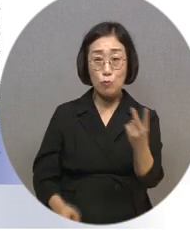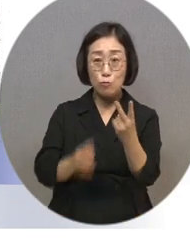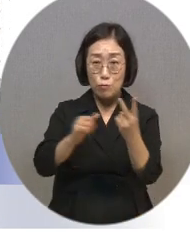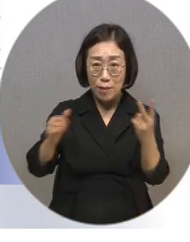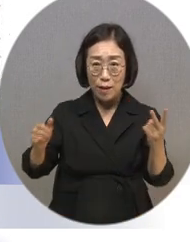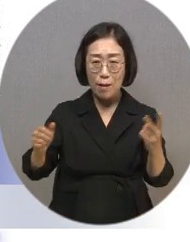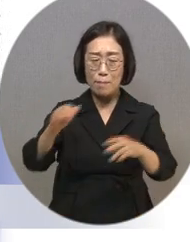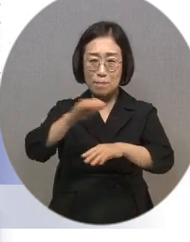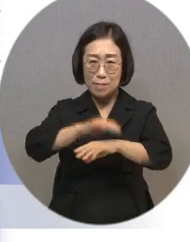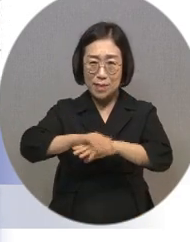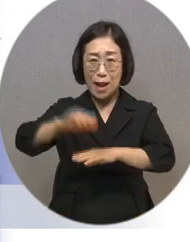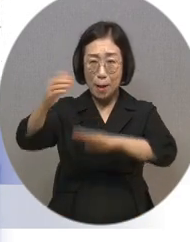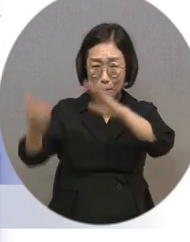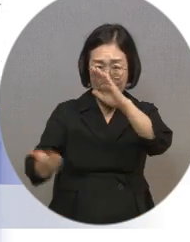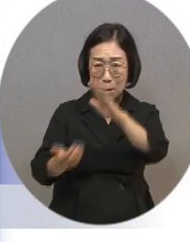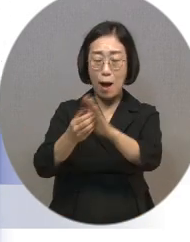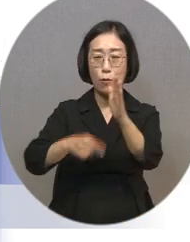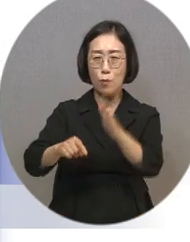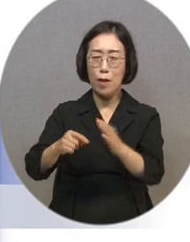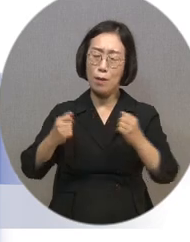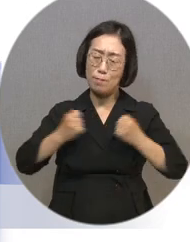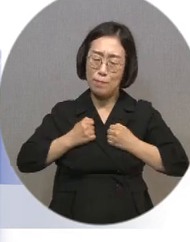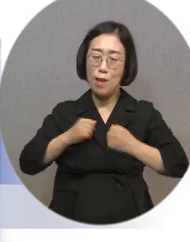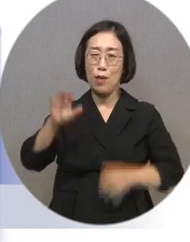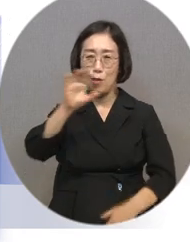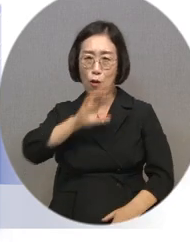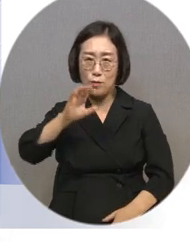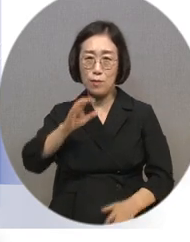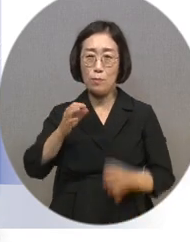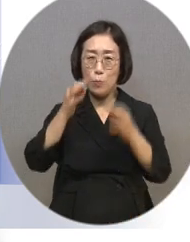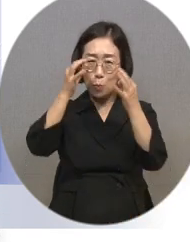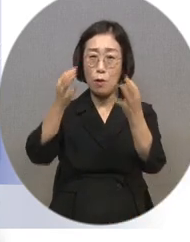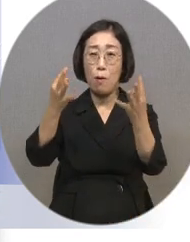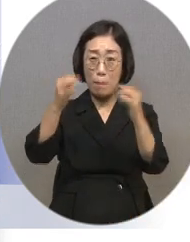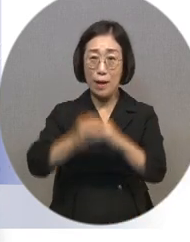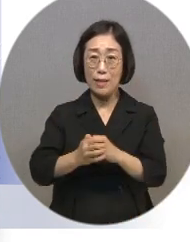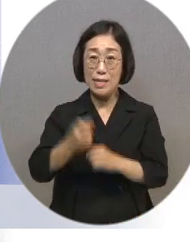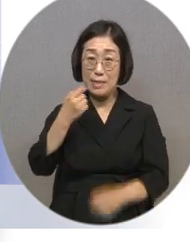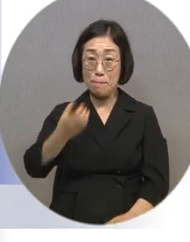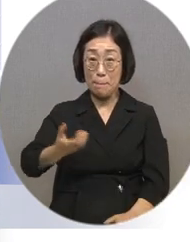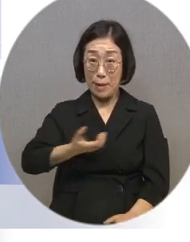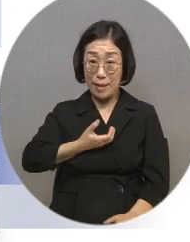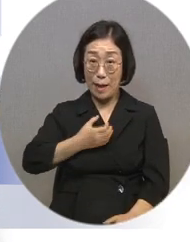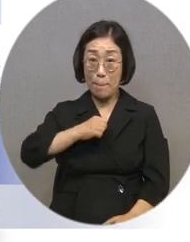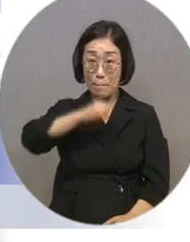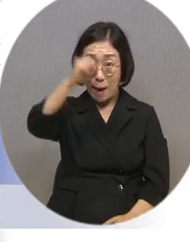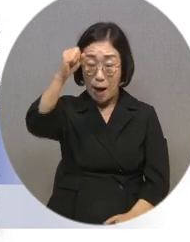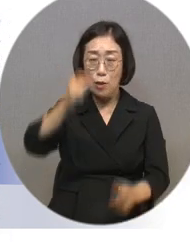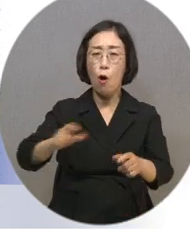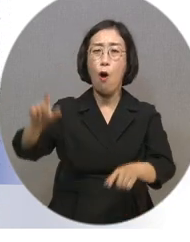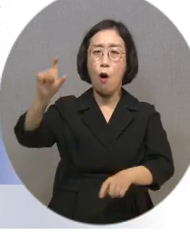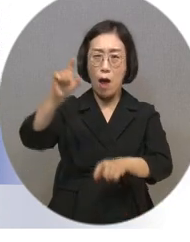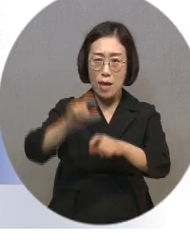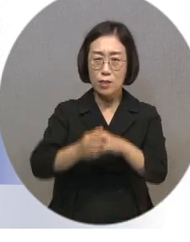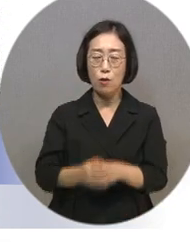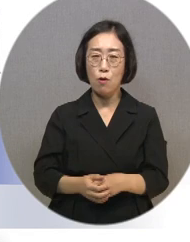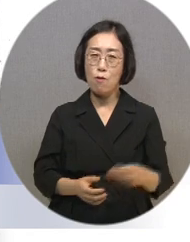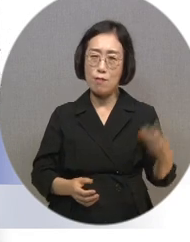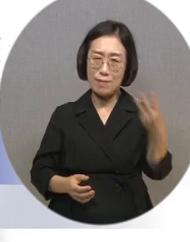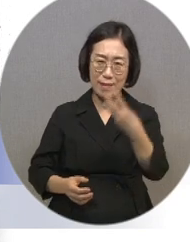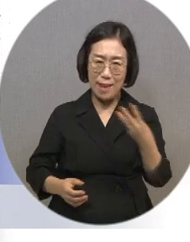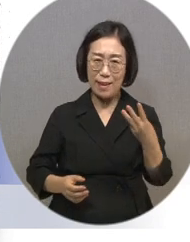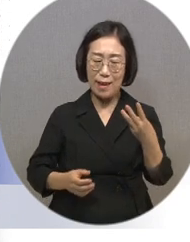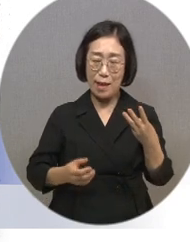유종의미를 거두기 위한 노력을 꾸준히 해왔기에 금메달 획득을 물론 서수연 선수는 그랜드 슬램을